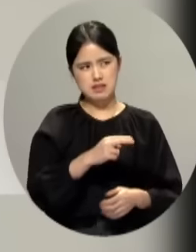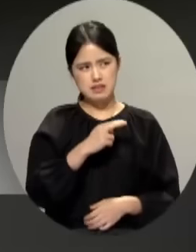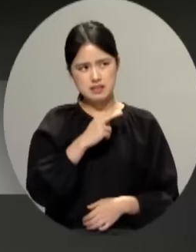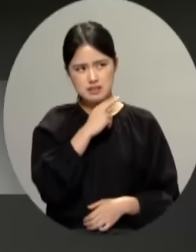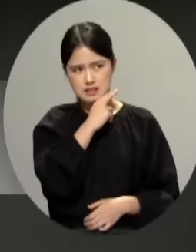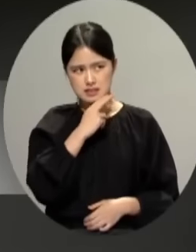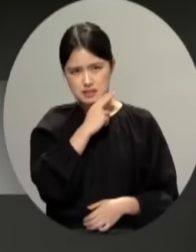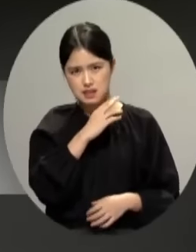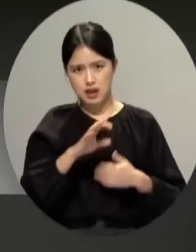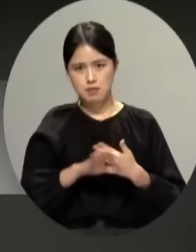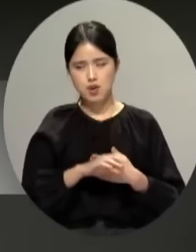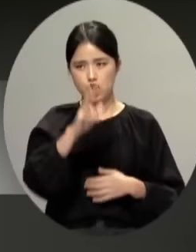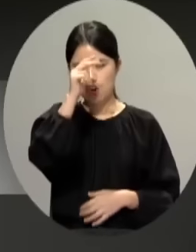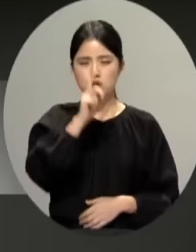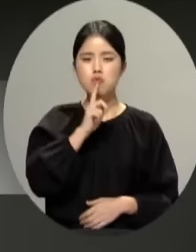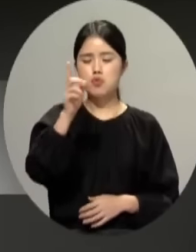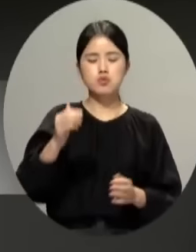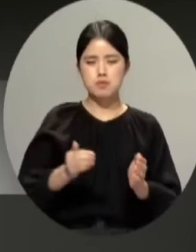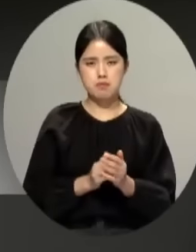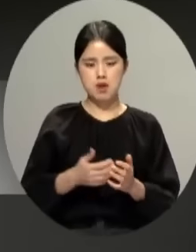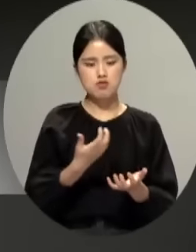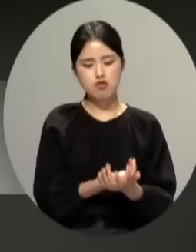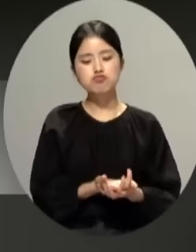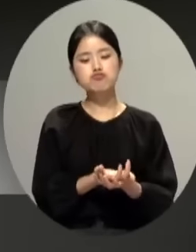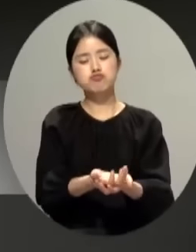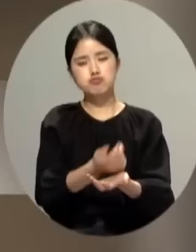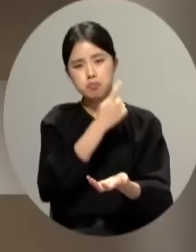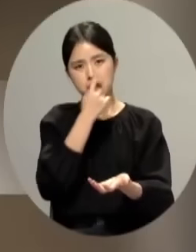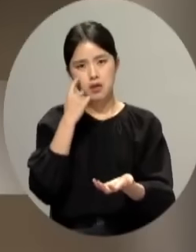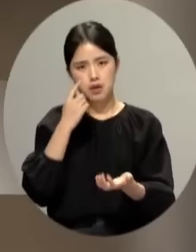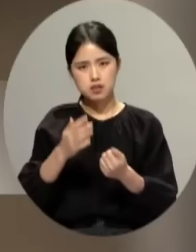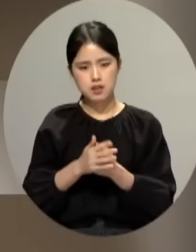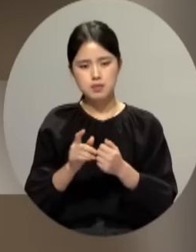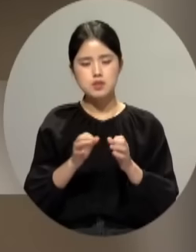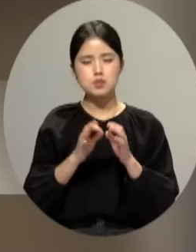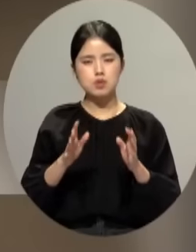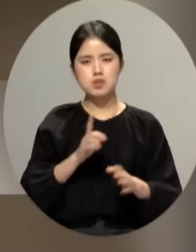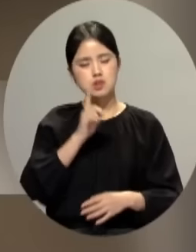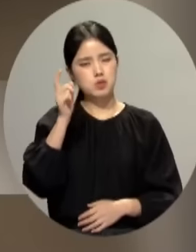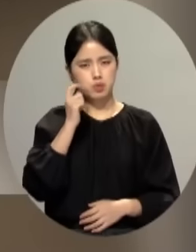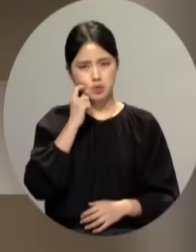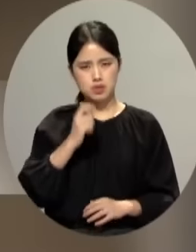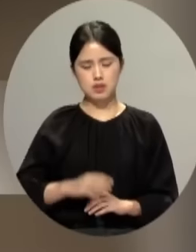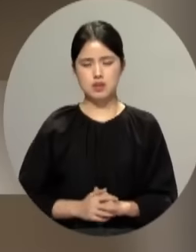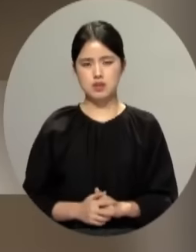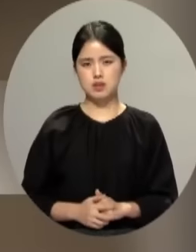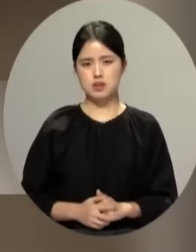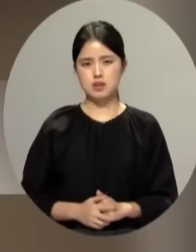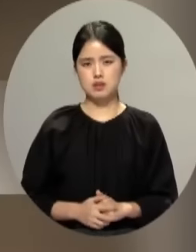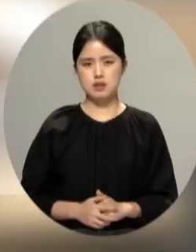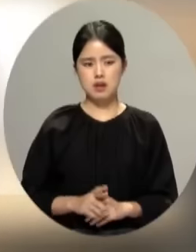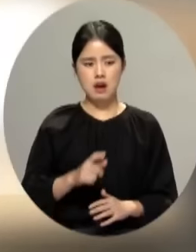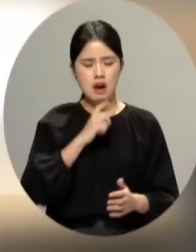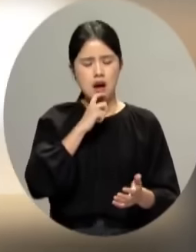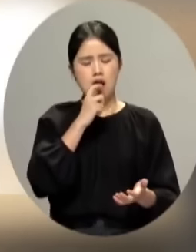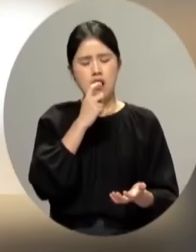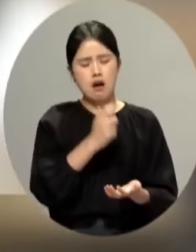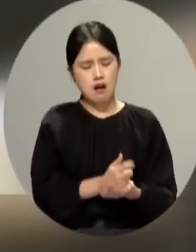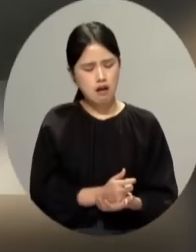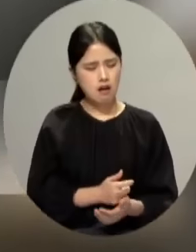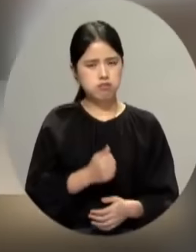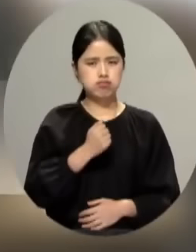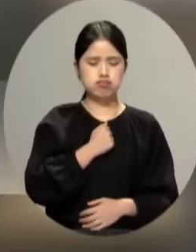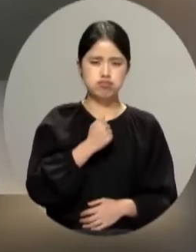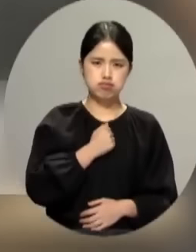경찰에 고소를 냈다며 오히려 서류를 들이밀어 그동안 신고도 하지 못했습니다. 속았다고 분통을 터뜨리고